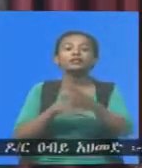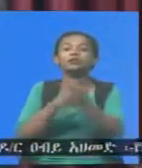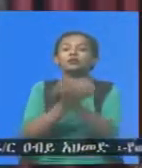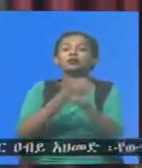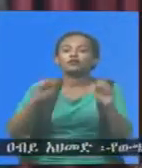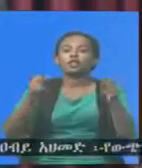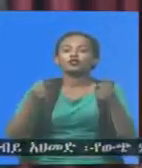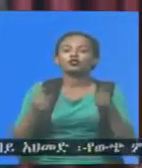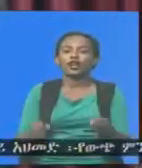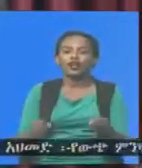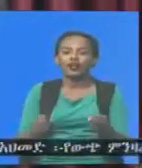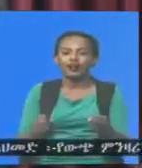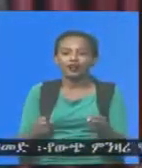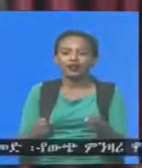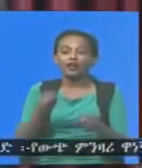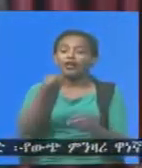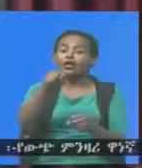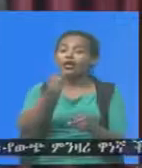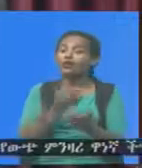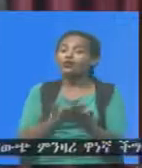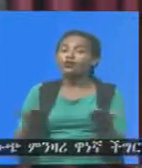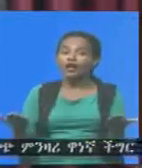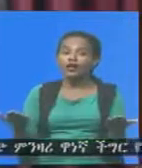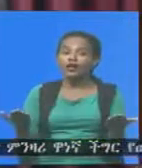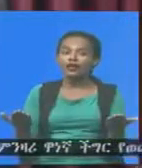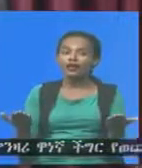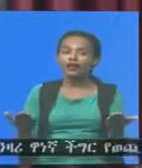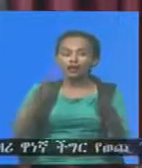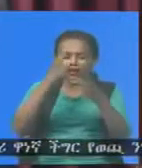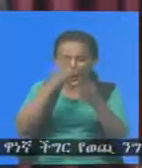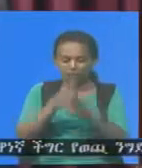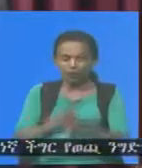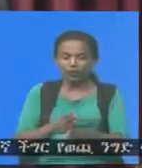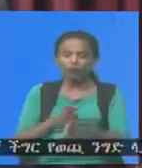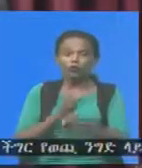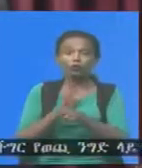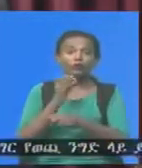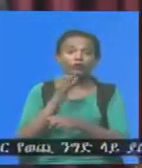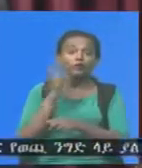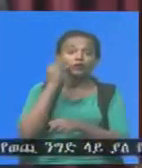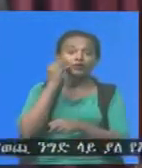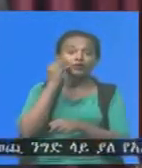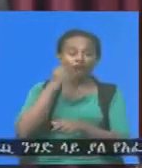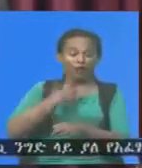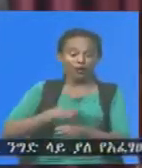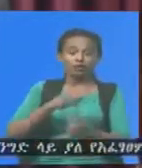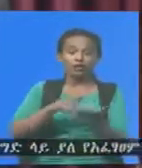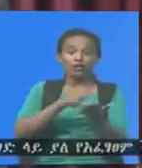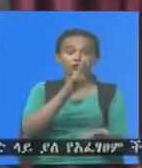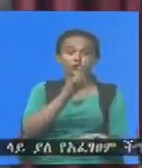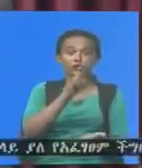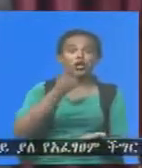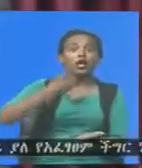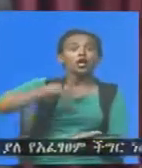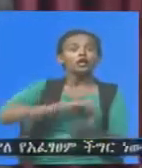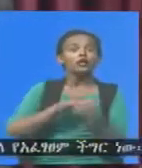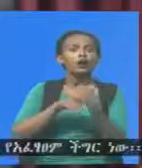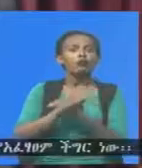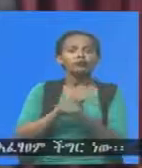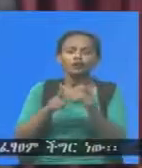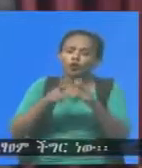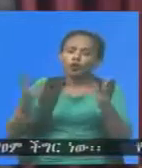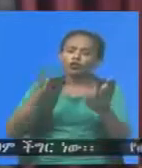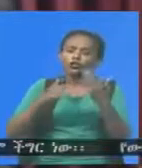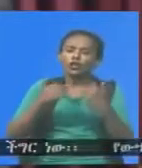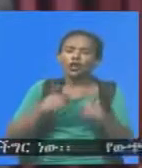ይችላል። ይሄ ጉዳይ የተከበሩ አባላት እንዳነሱት እኛም ውስጥ የጎላ ችግር ነው ያለው።